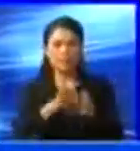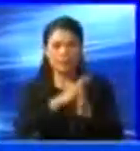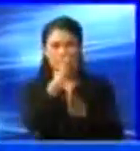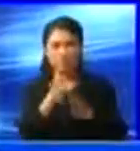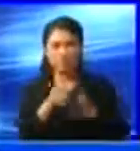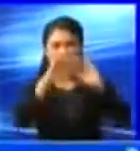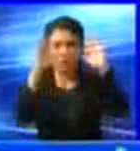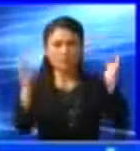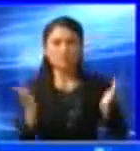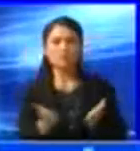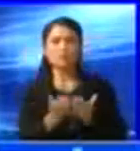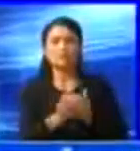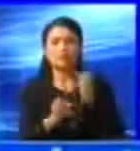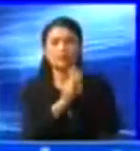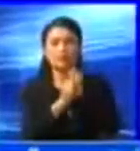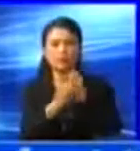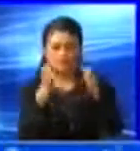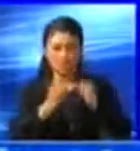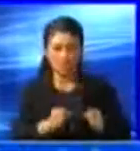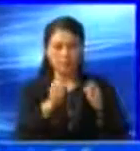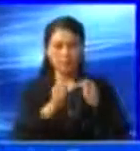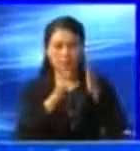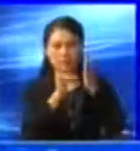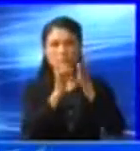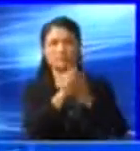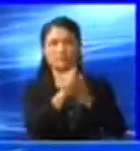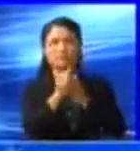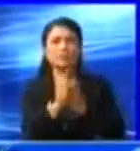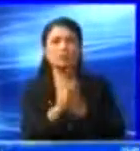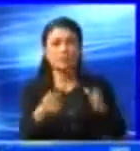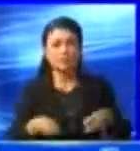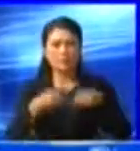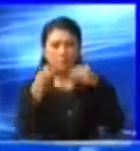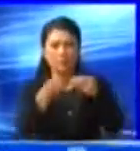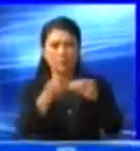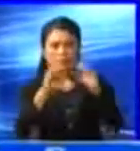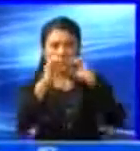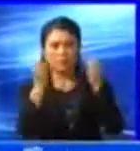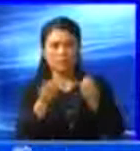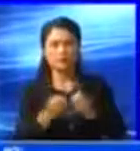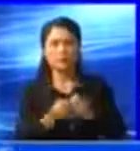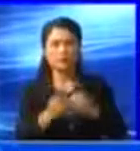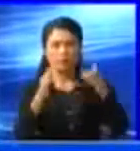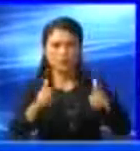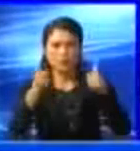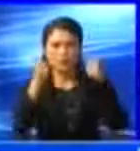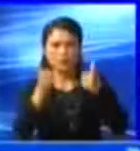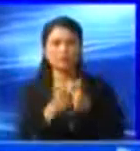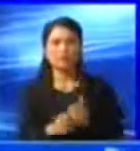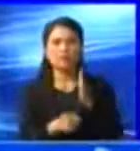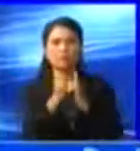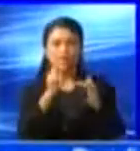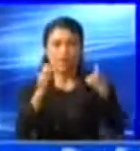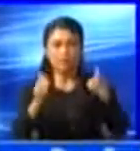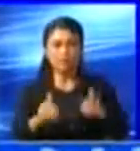អង្គការសហប្រជាជាតិដោយគាំទ្រការខិតខំរបស់រដ្ឋាភិបាលក្នុងការផ្តល់សេវាសង្គមនិងលើកកម្ពស់គុណភាពនៃសេវាកម្មនិងប្រសិទ្ធ